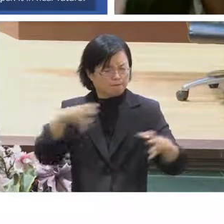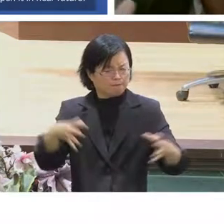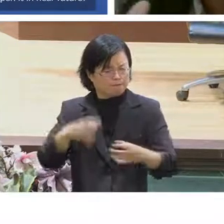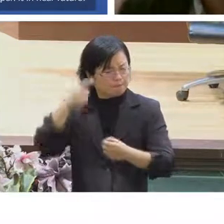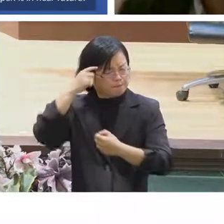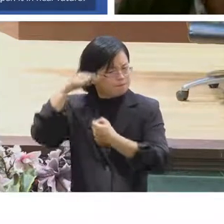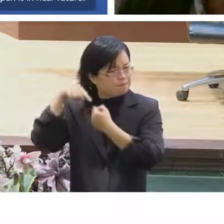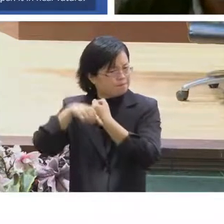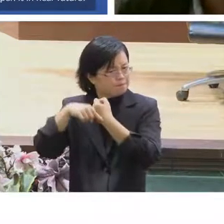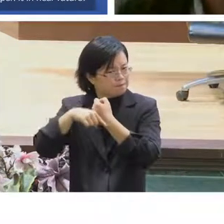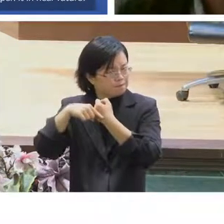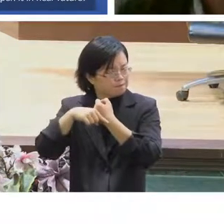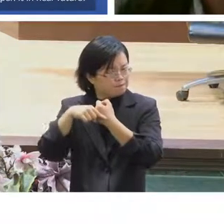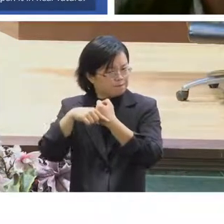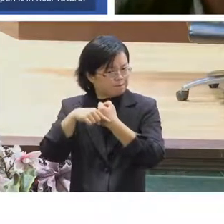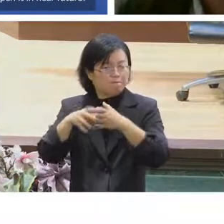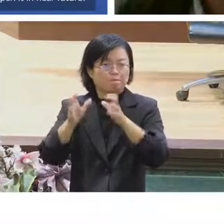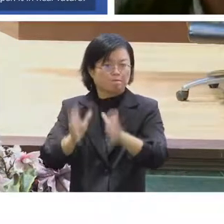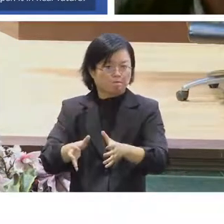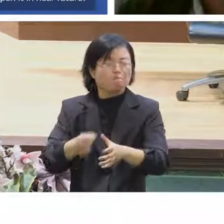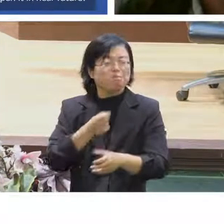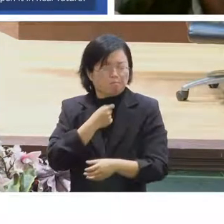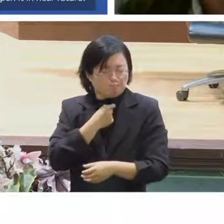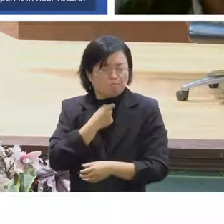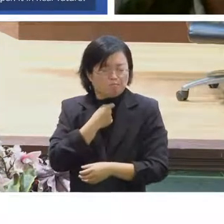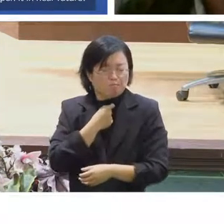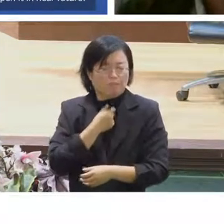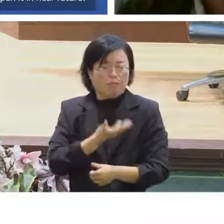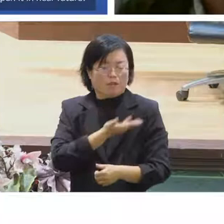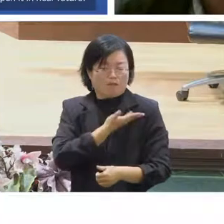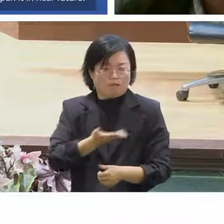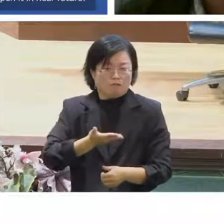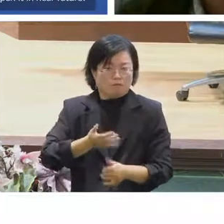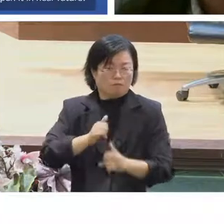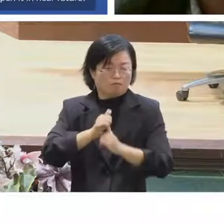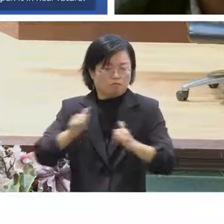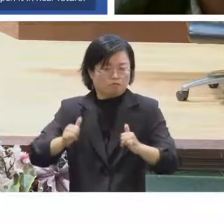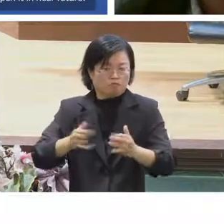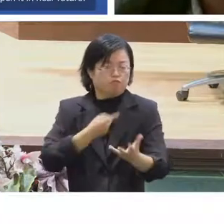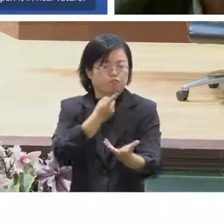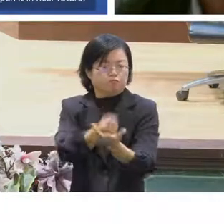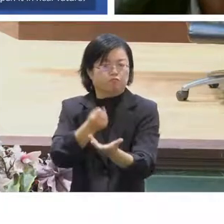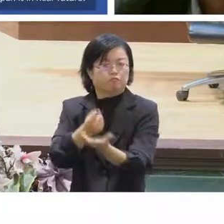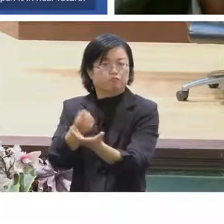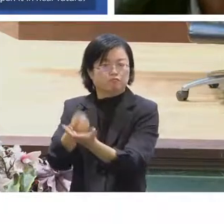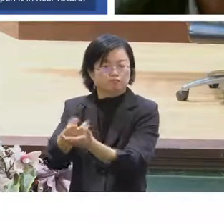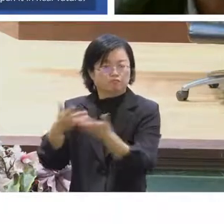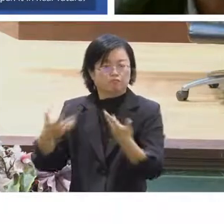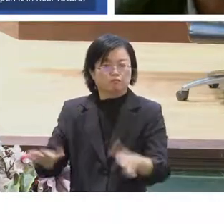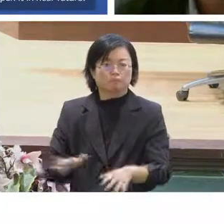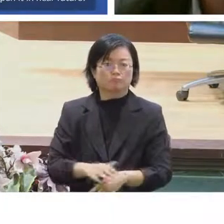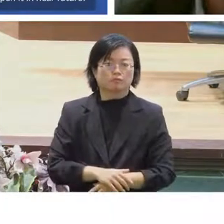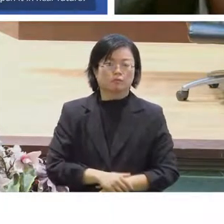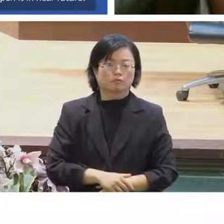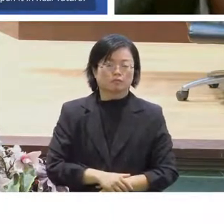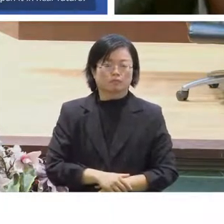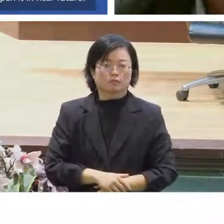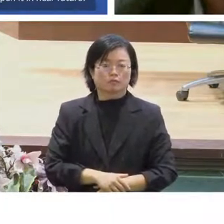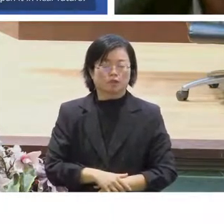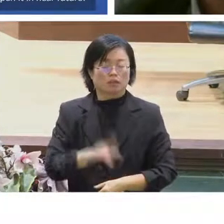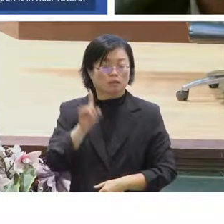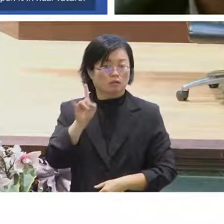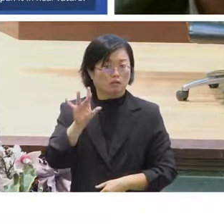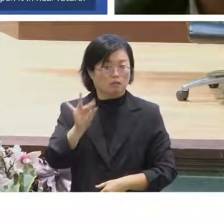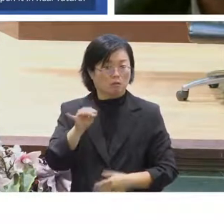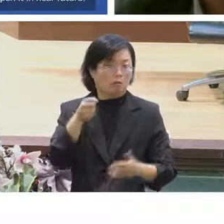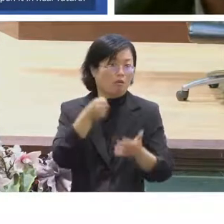平台，可以让更多的一些义工参与。我们这半年有大概100个不同的义工，可能每